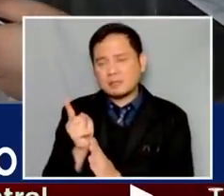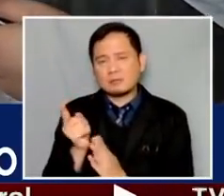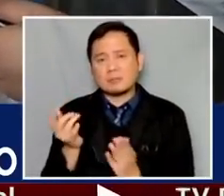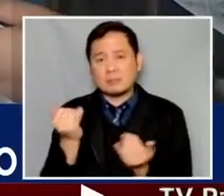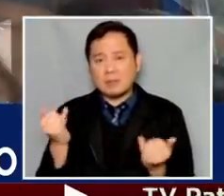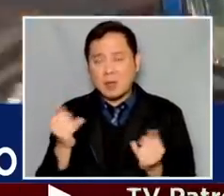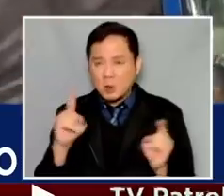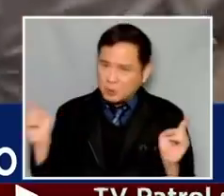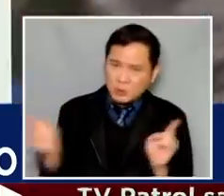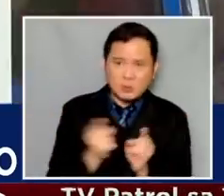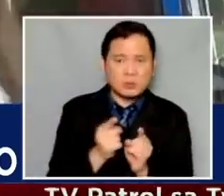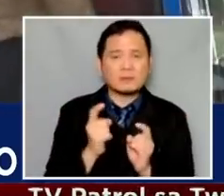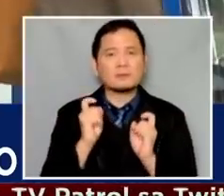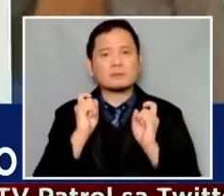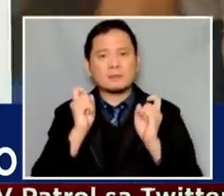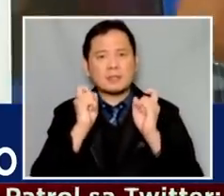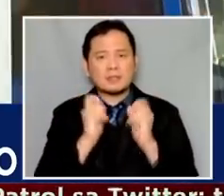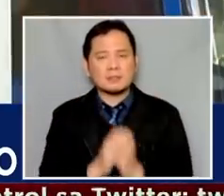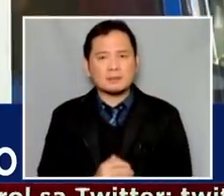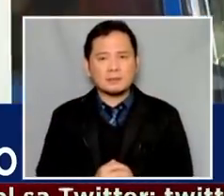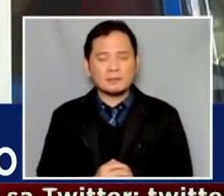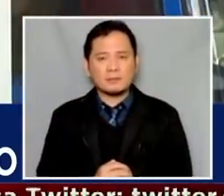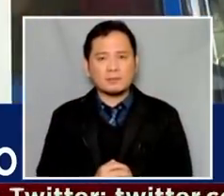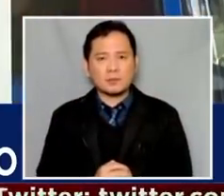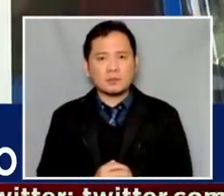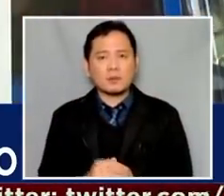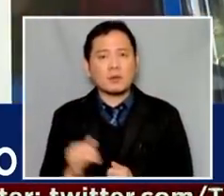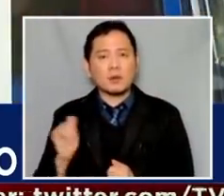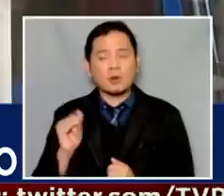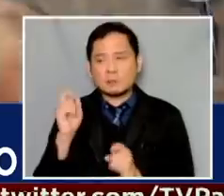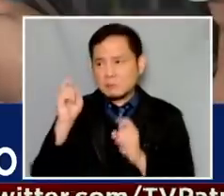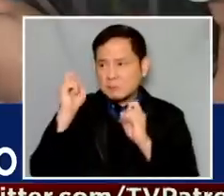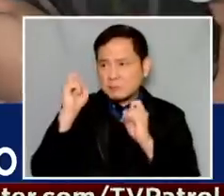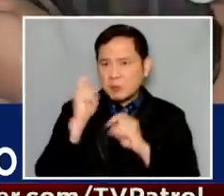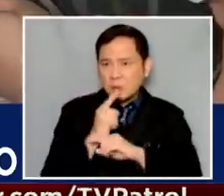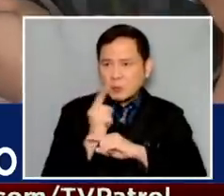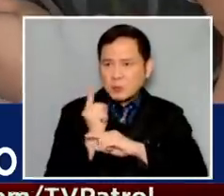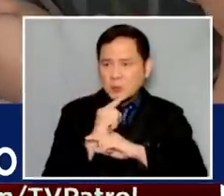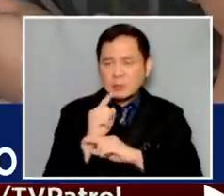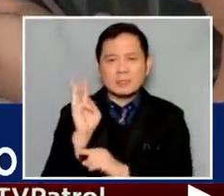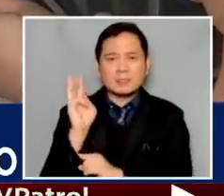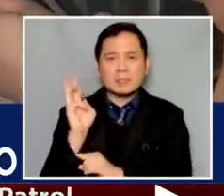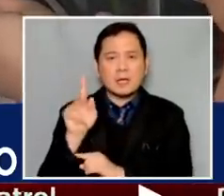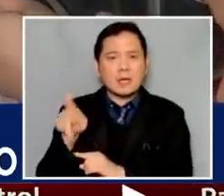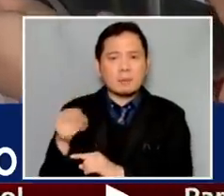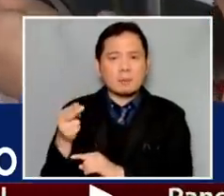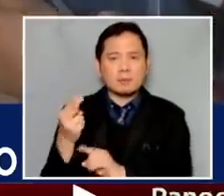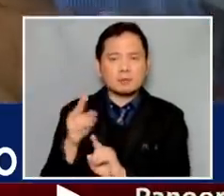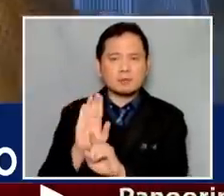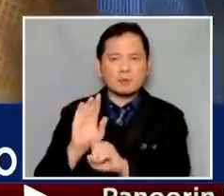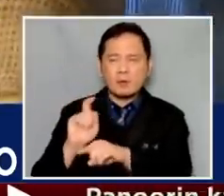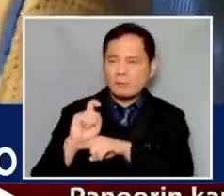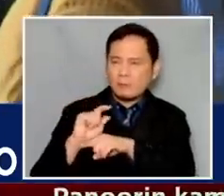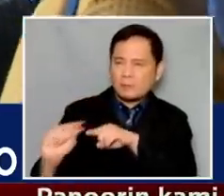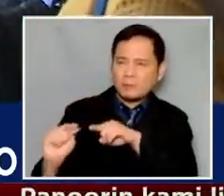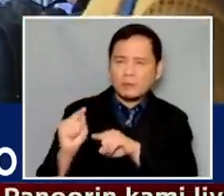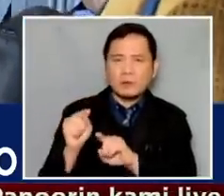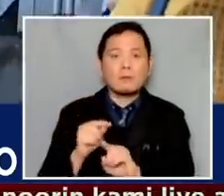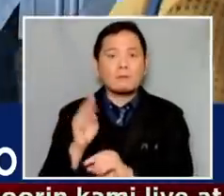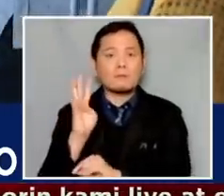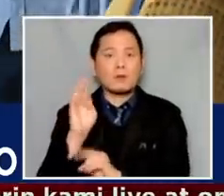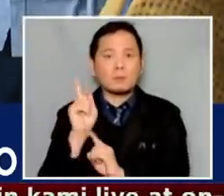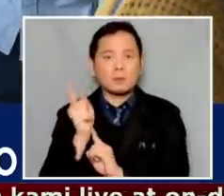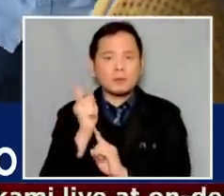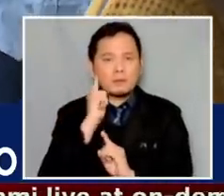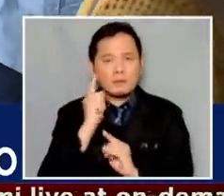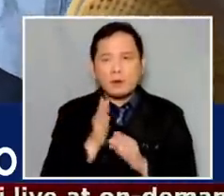And consistent na yung speed natin. At 60 kph. Ang average headway na ngayon natin, 4 minutes lang.